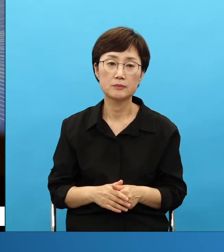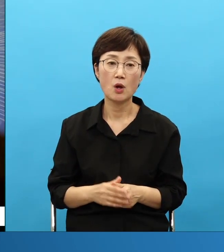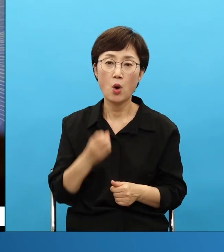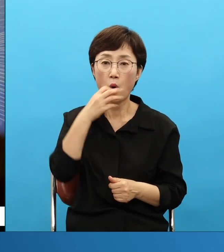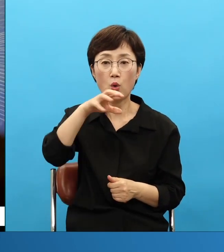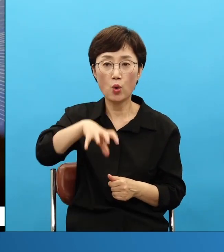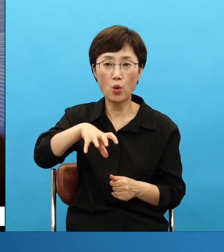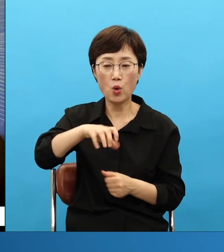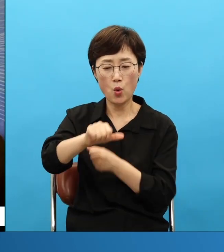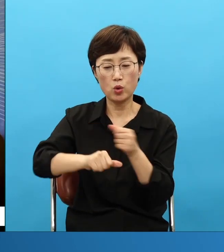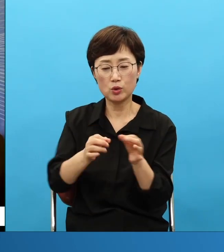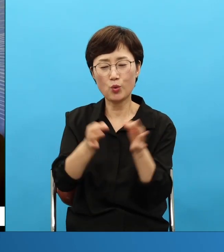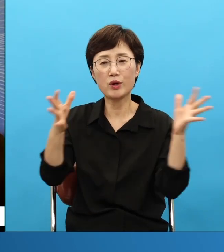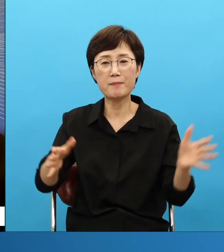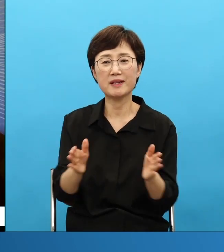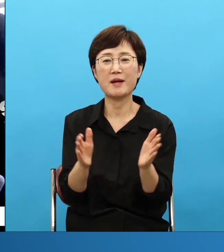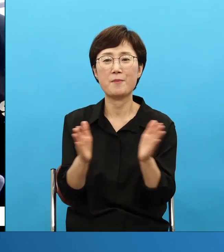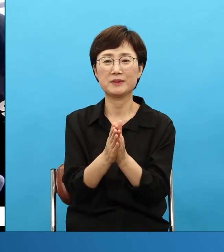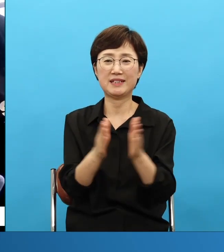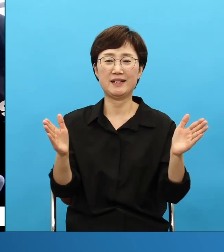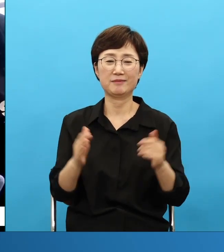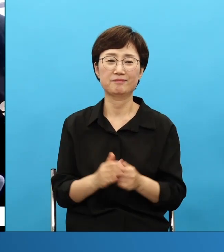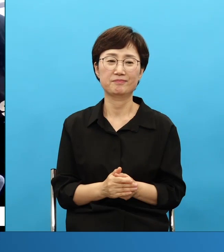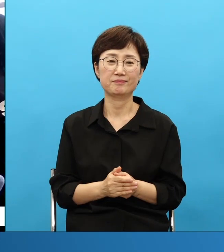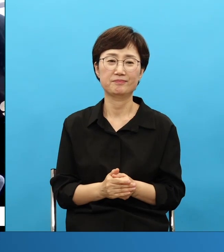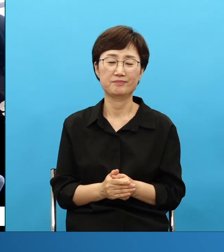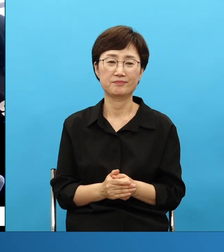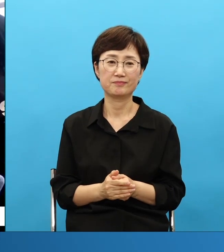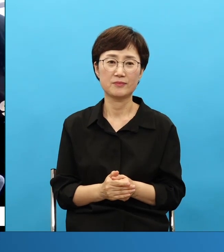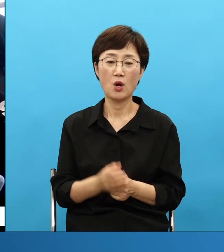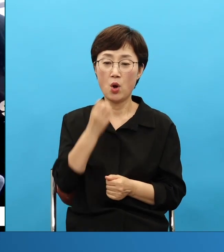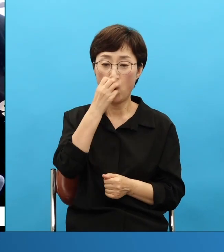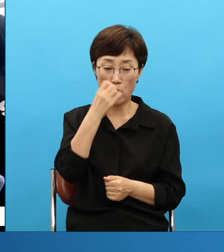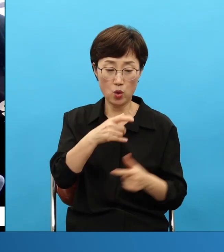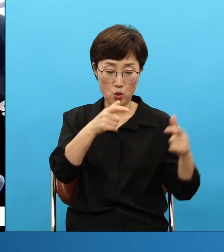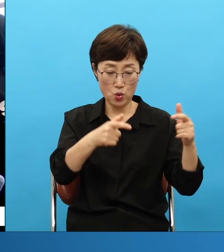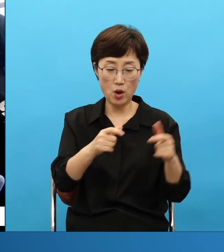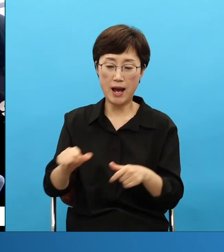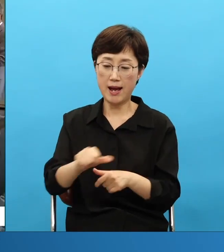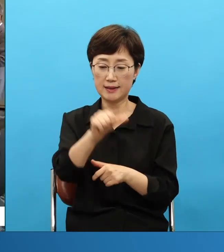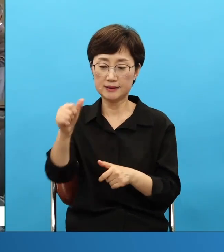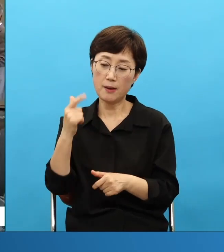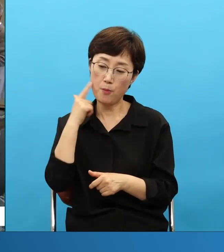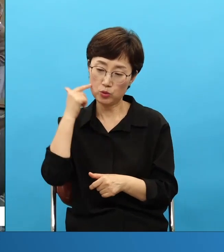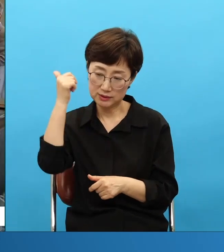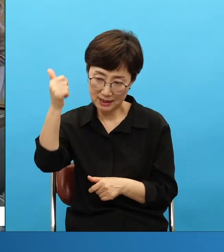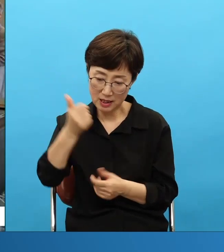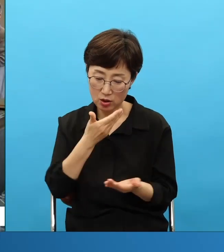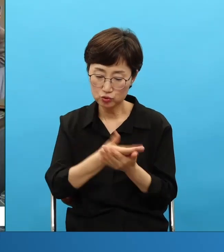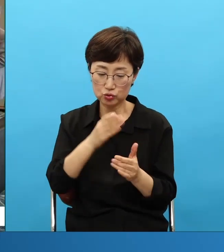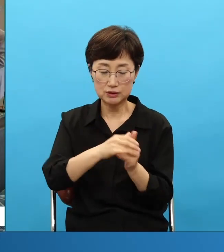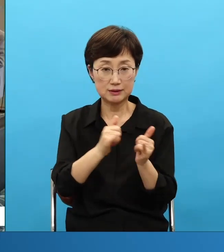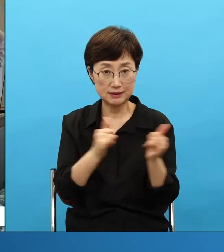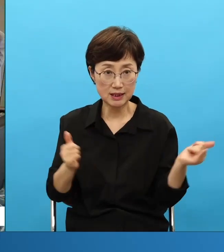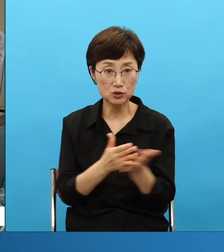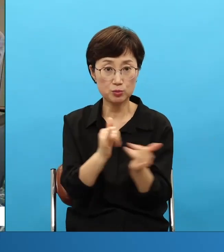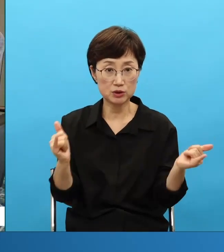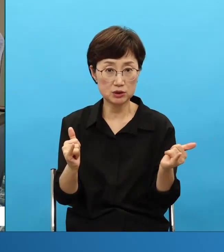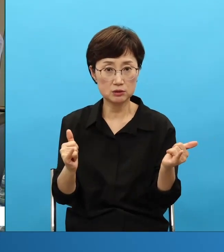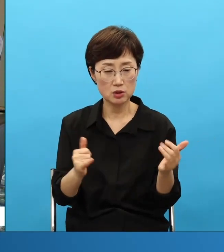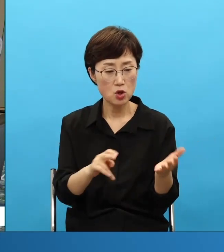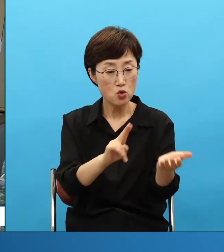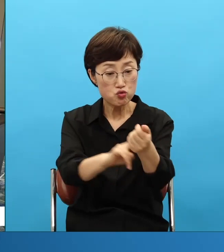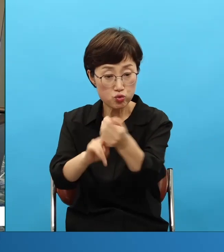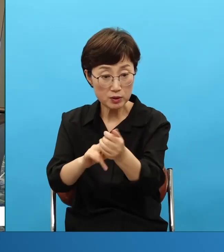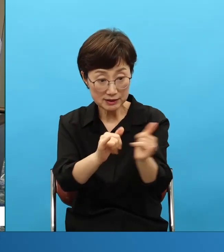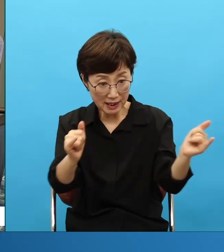이번 홍콩 아시아 전도집회에선 류광수 목사가 홍콩 및 아시아의 목회자, 중직자, 전문인 등 숨은